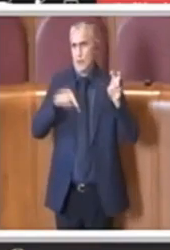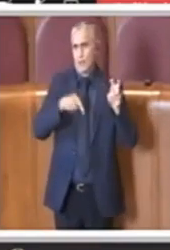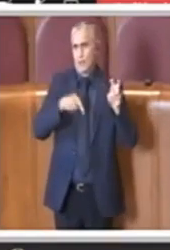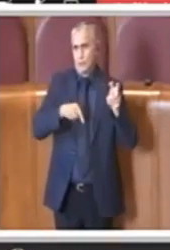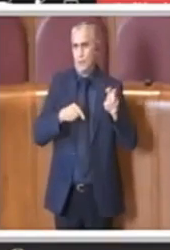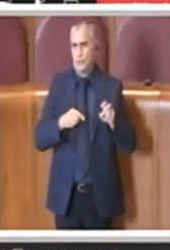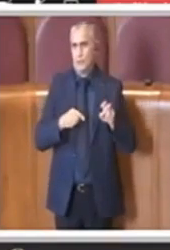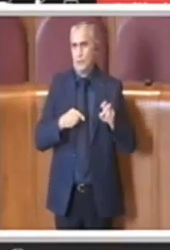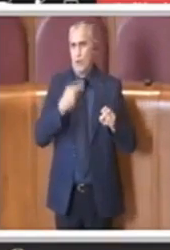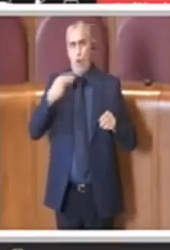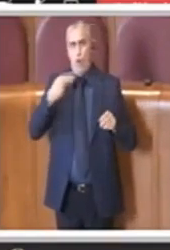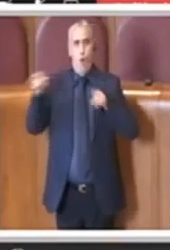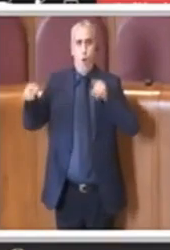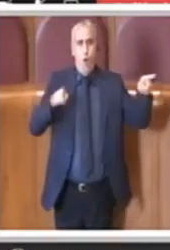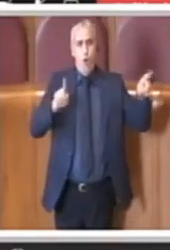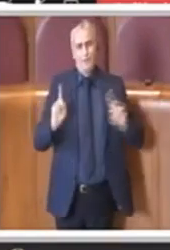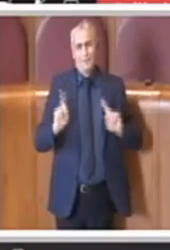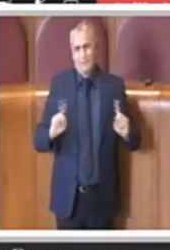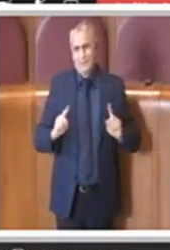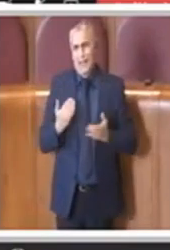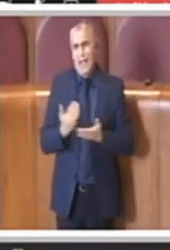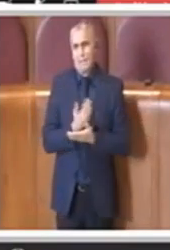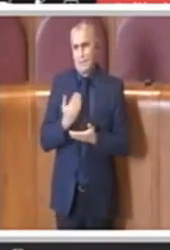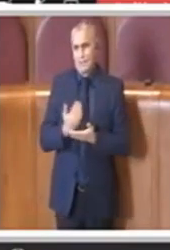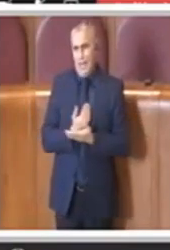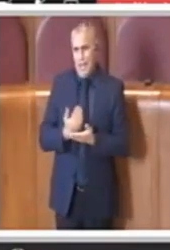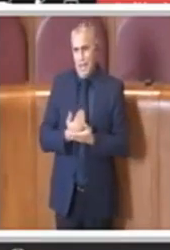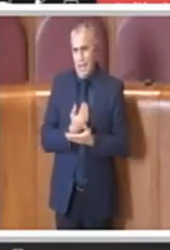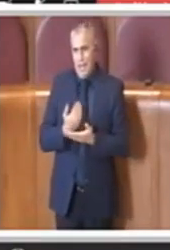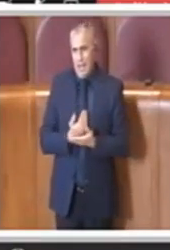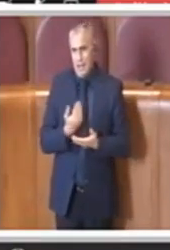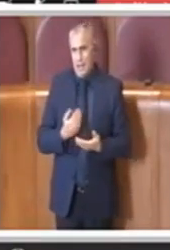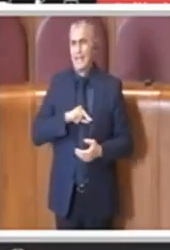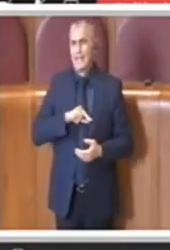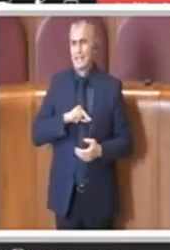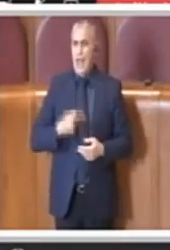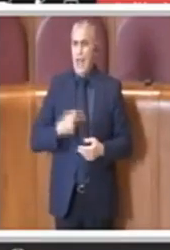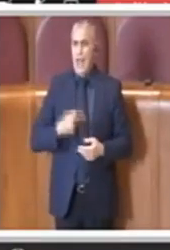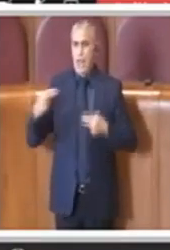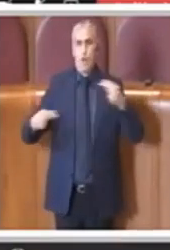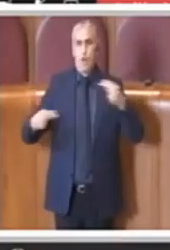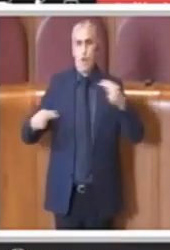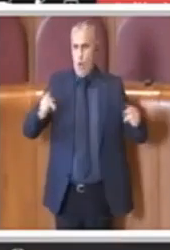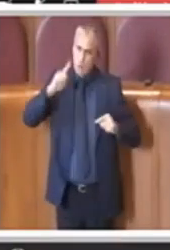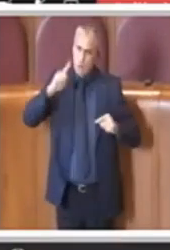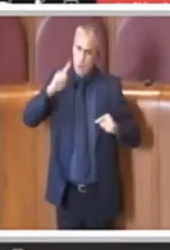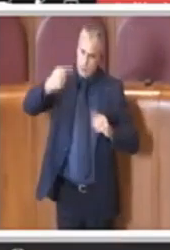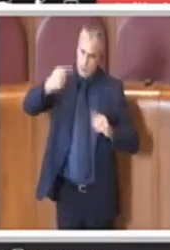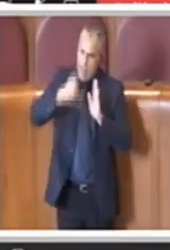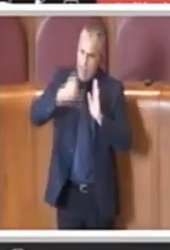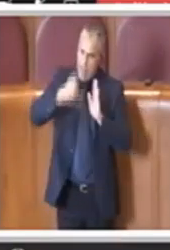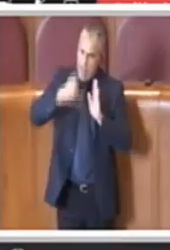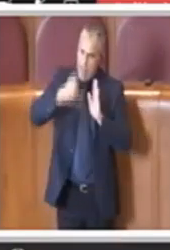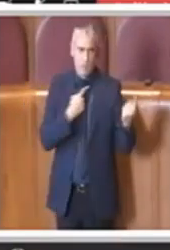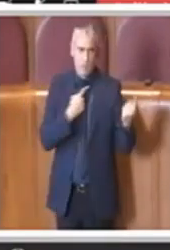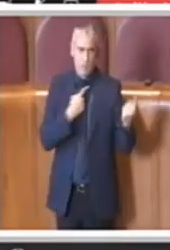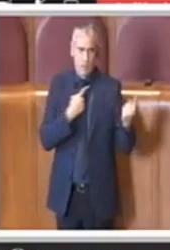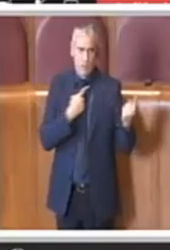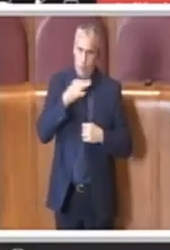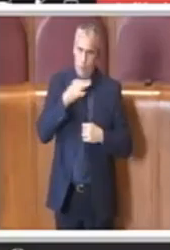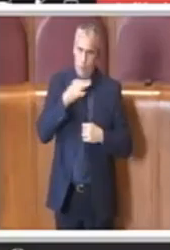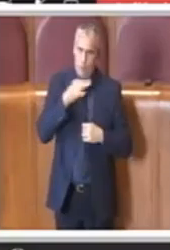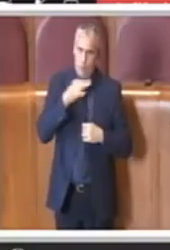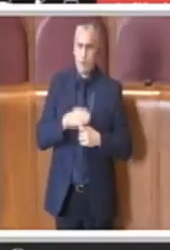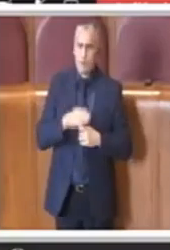del Consiglio, mi sembra più importante, evitando questioni di Perfetto. carattere personale che possono essere affrontate a fine seduta. Va bene. Grazie.